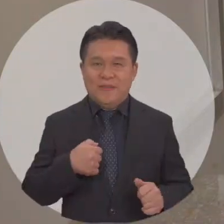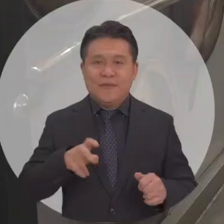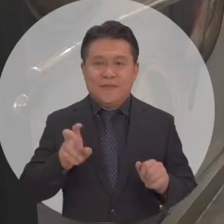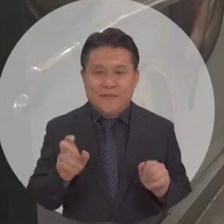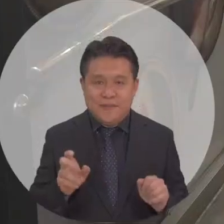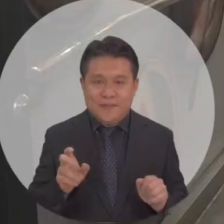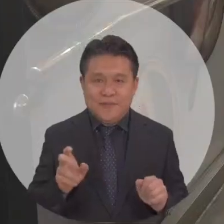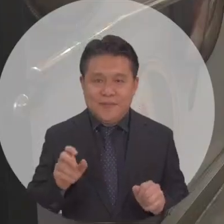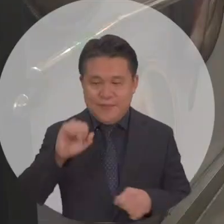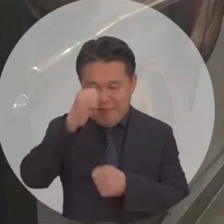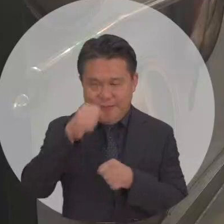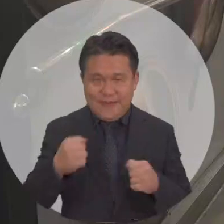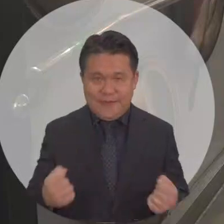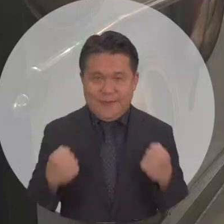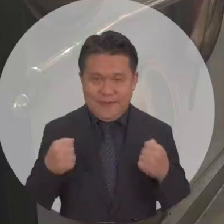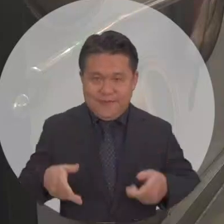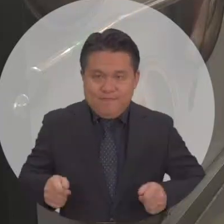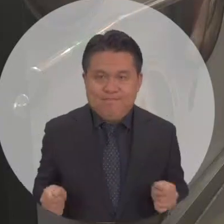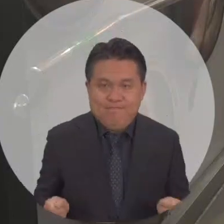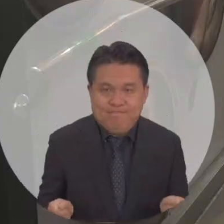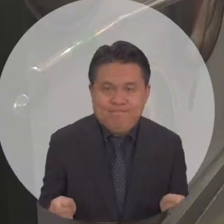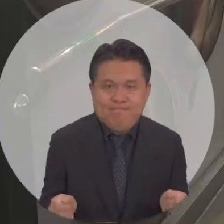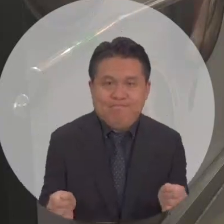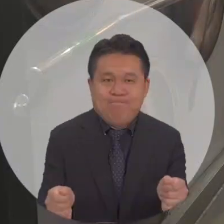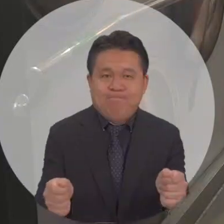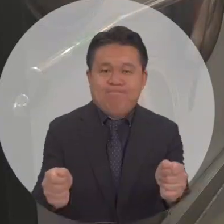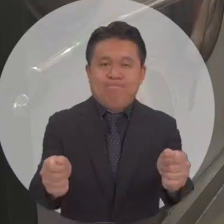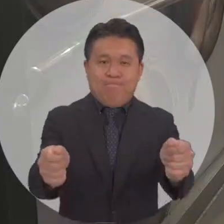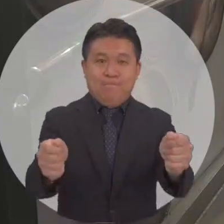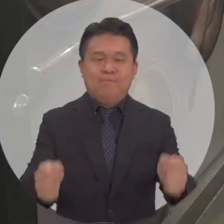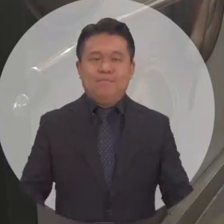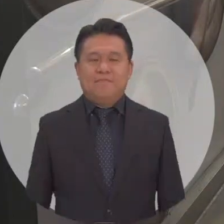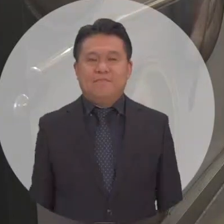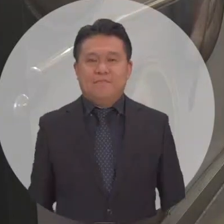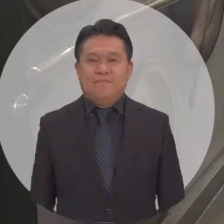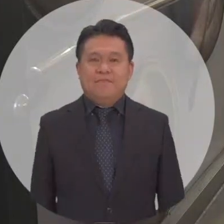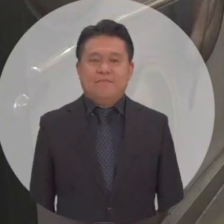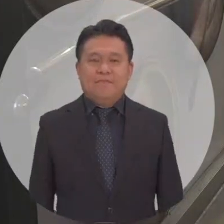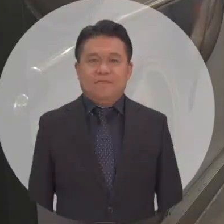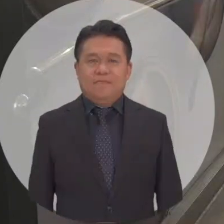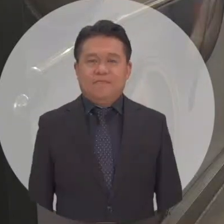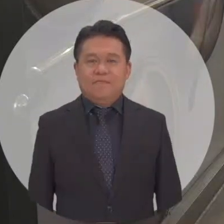요양보호사는 자세를 낮추고 다리에 힘을 주며 밀고 올라갑니다.